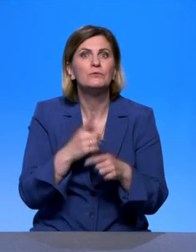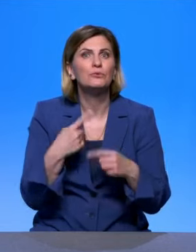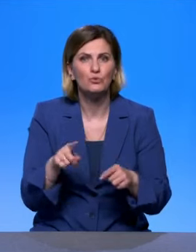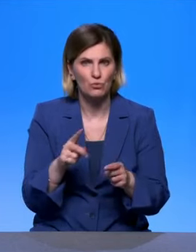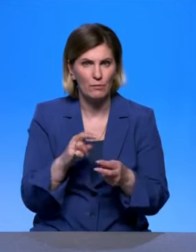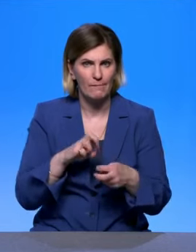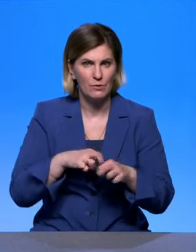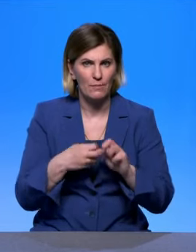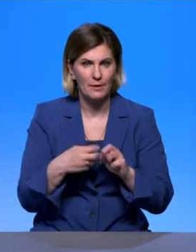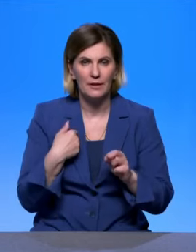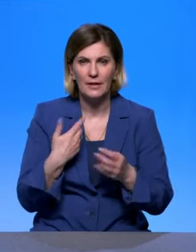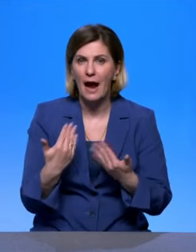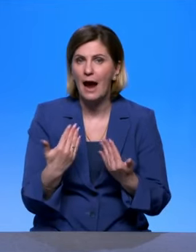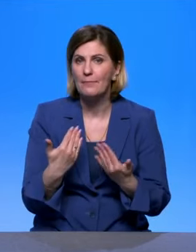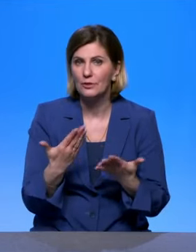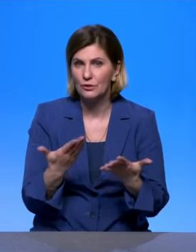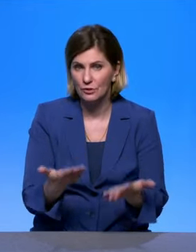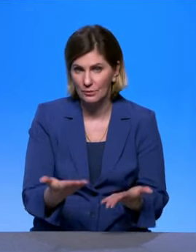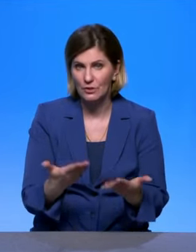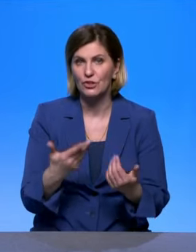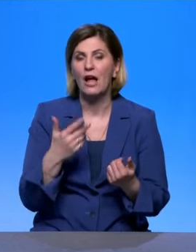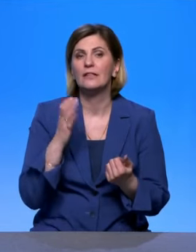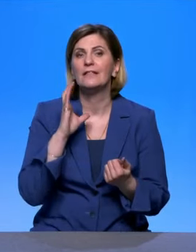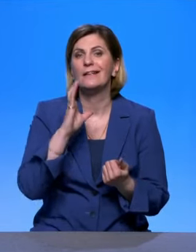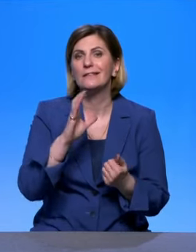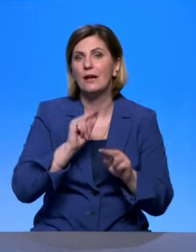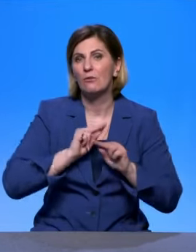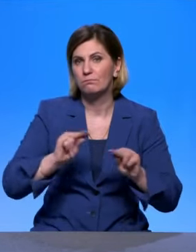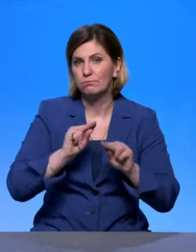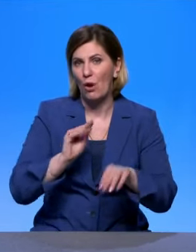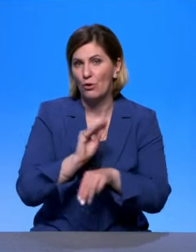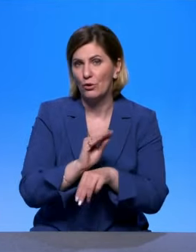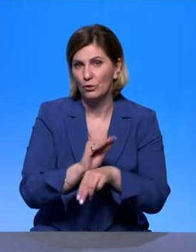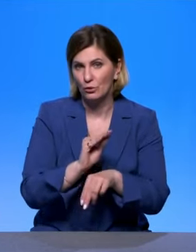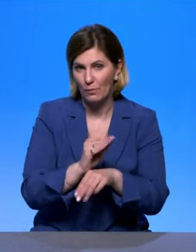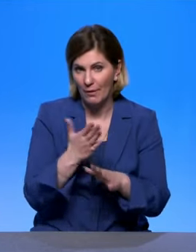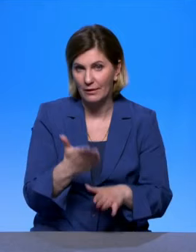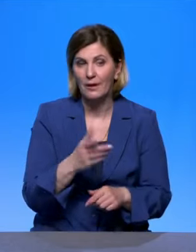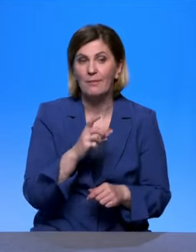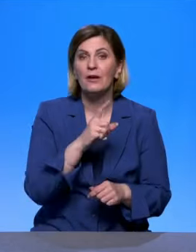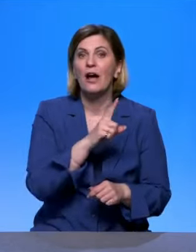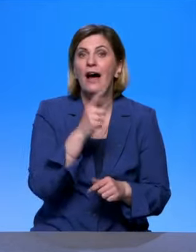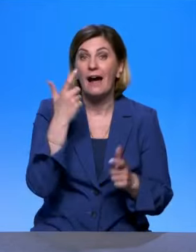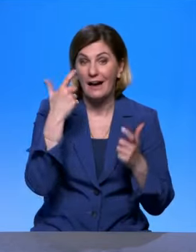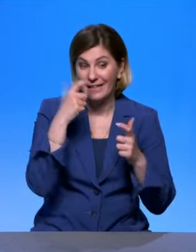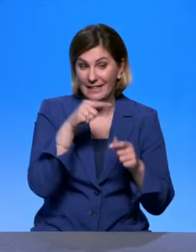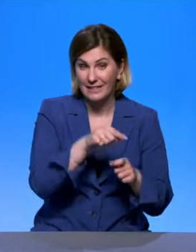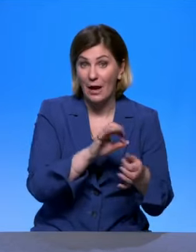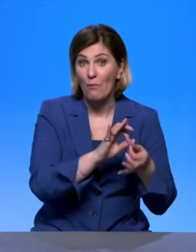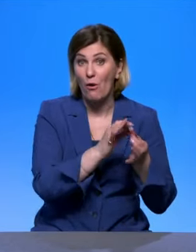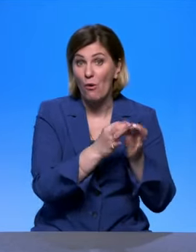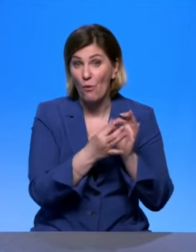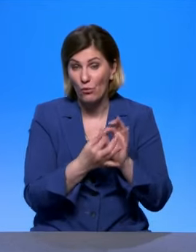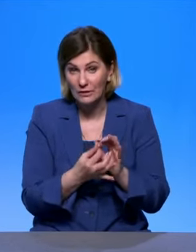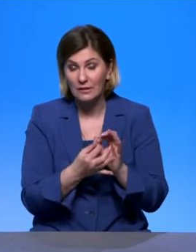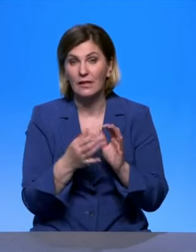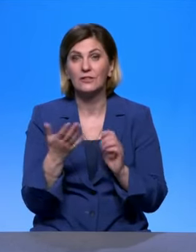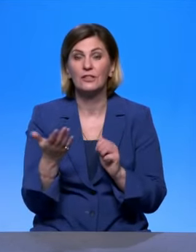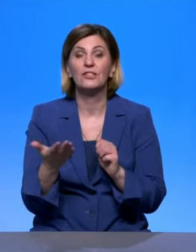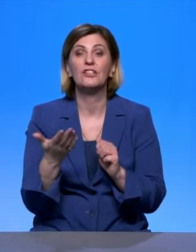Я общался, пришлось с репетиторами. ЕГЭ усложняется. Ну, чтобы отсечь, я так понимаю, как вот Греф